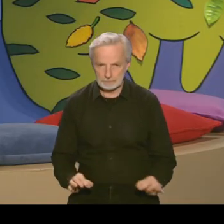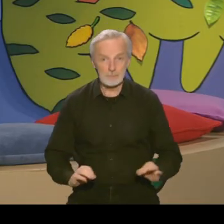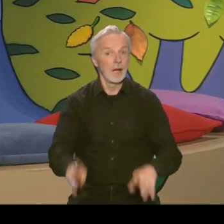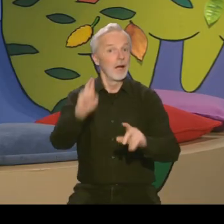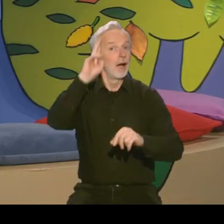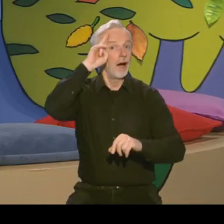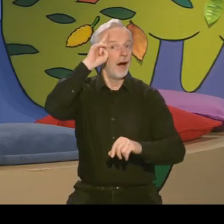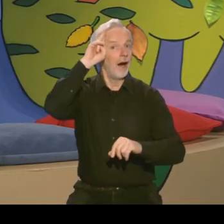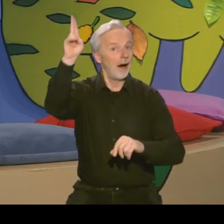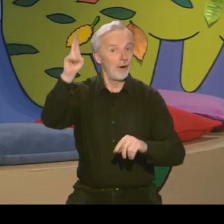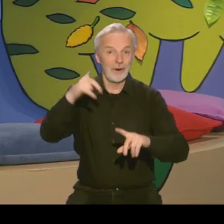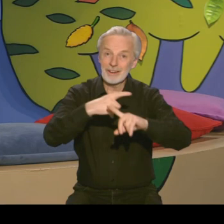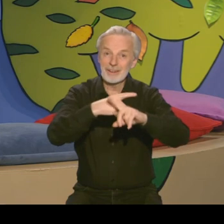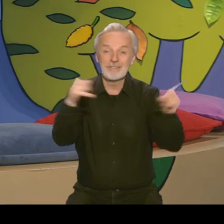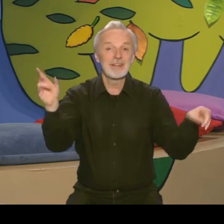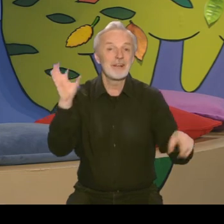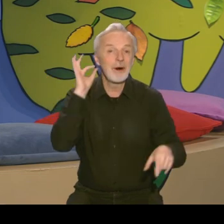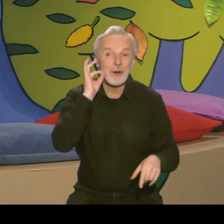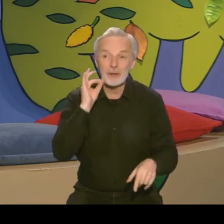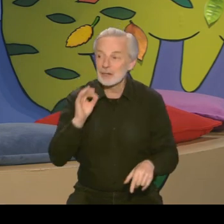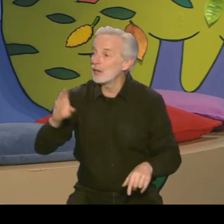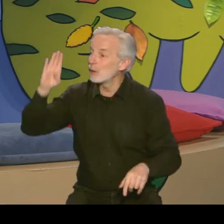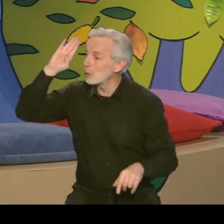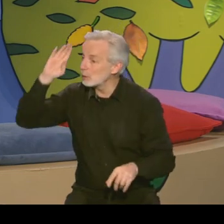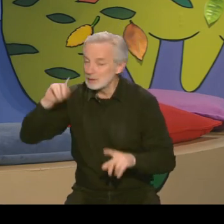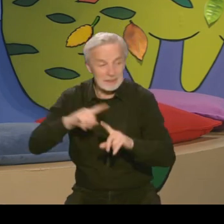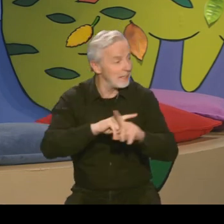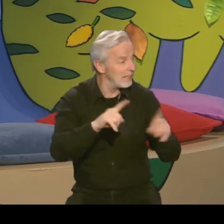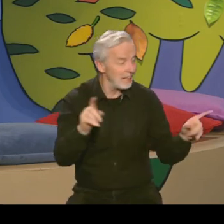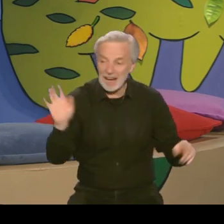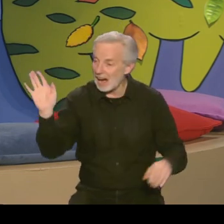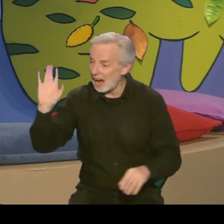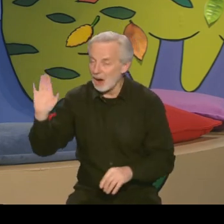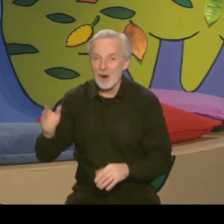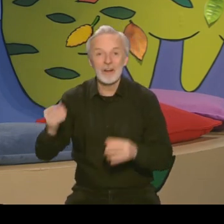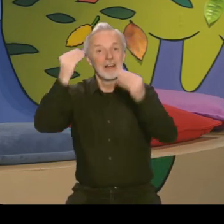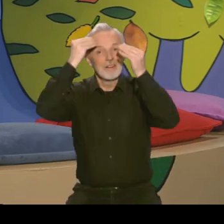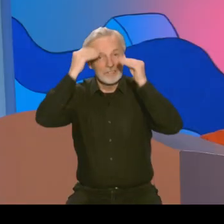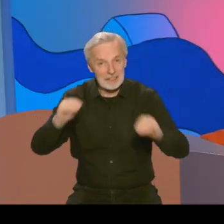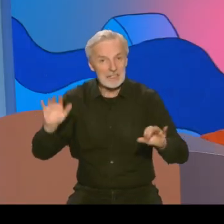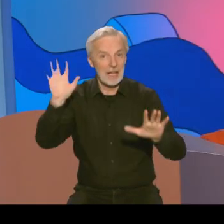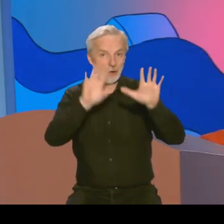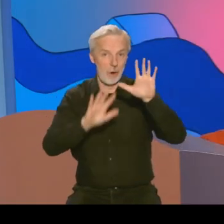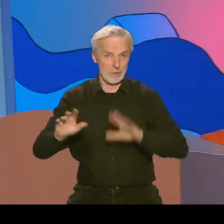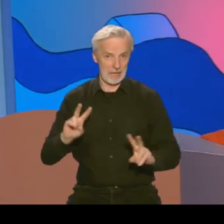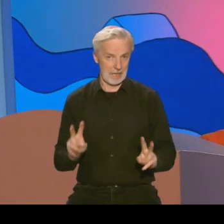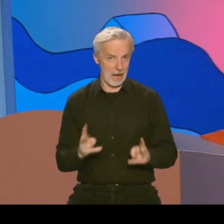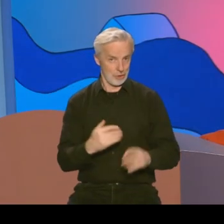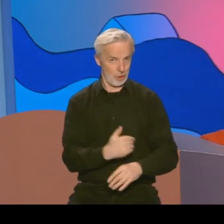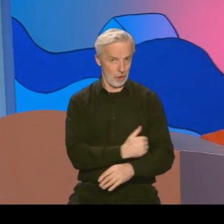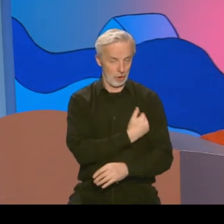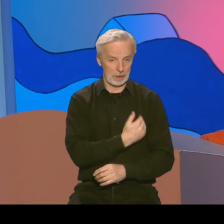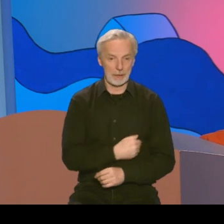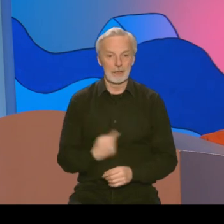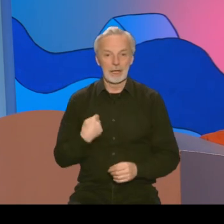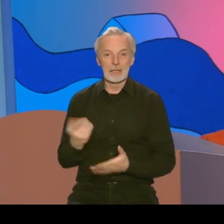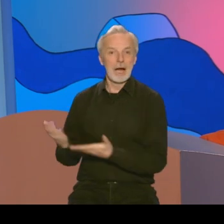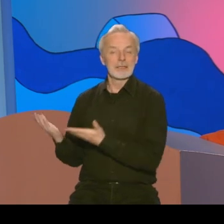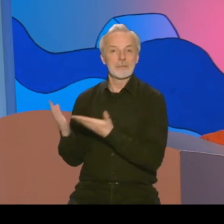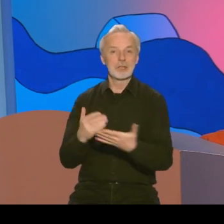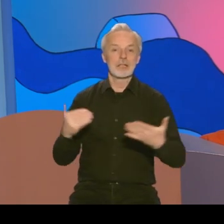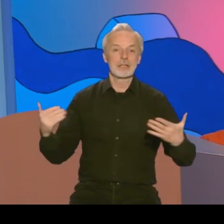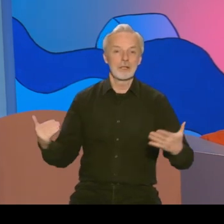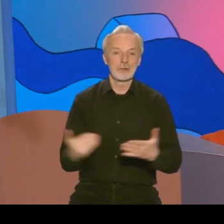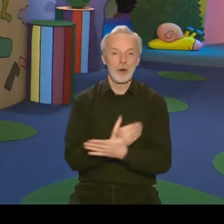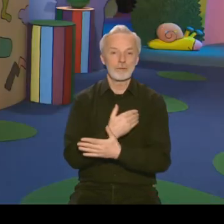Ahoj holky, ahoj kluci, vítejte v kouzelné školce. Přinesl se vám ukázat nový vynález